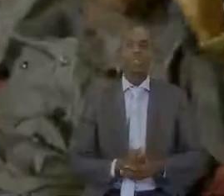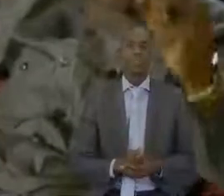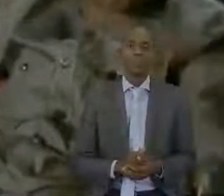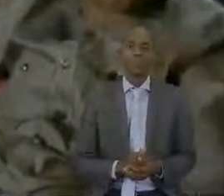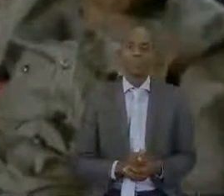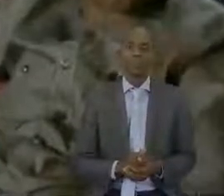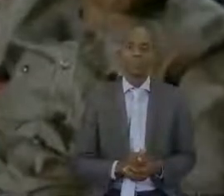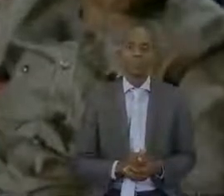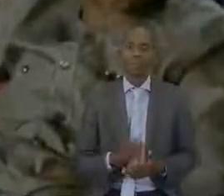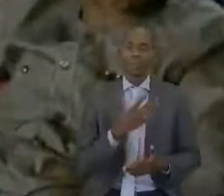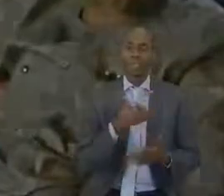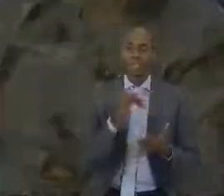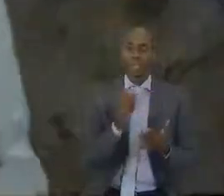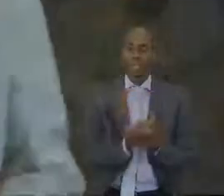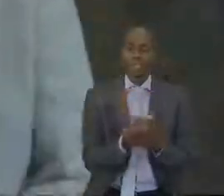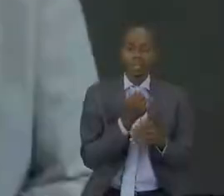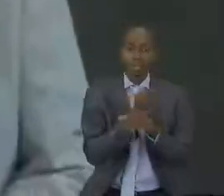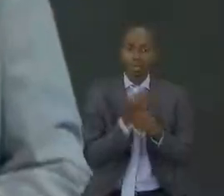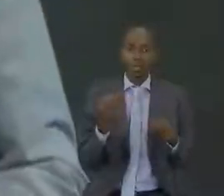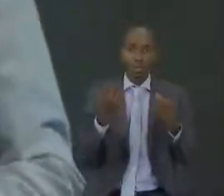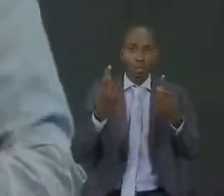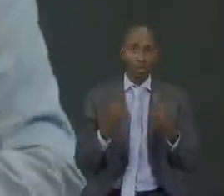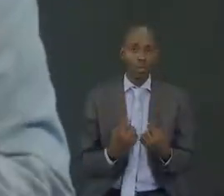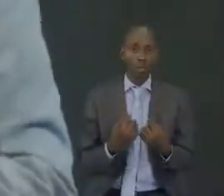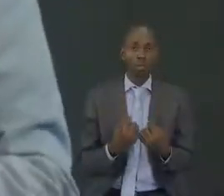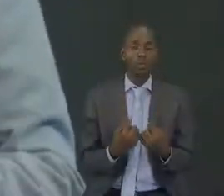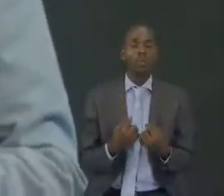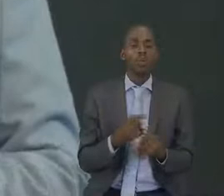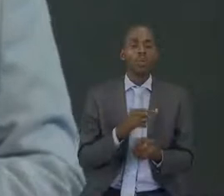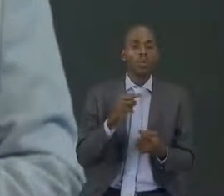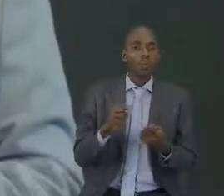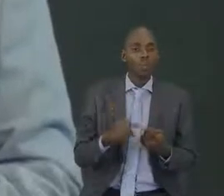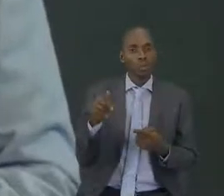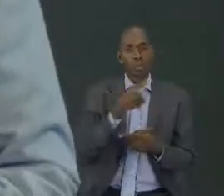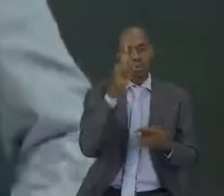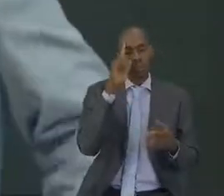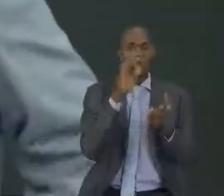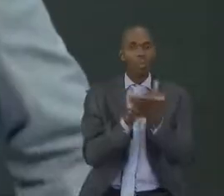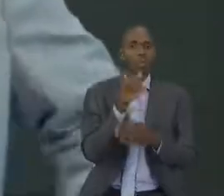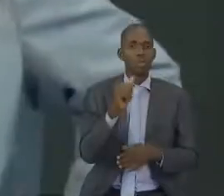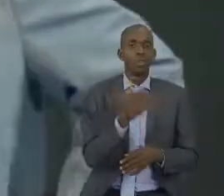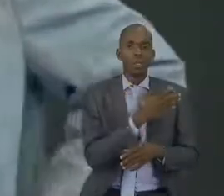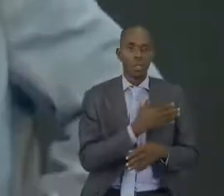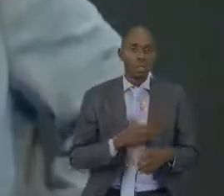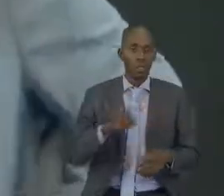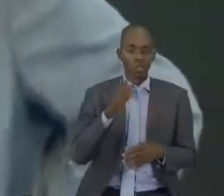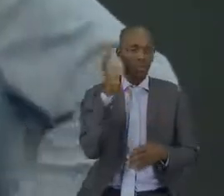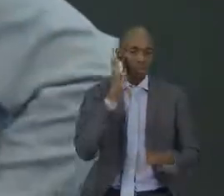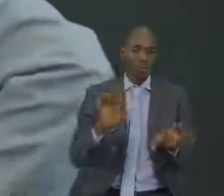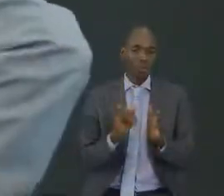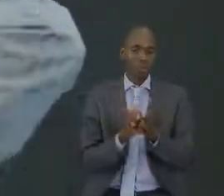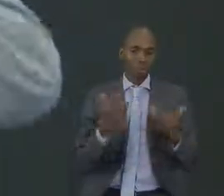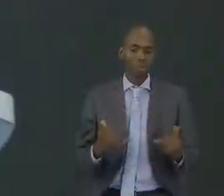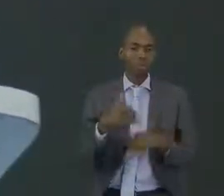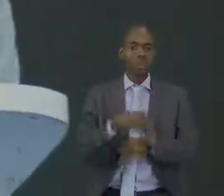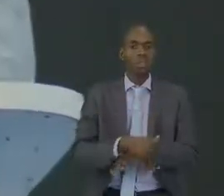Et ce salut vient dès que tu crois. Et tu le feras ce soir.